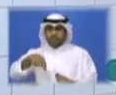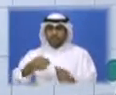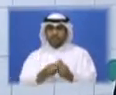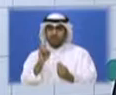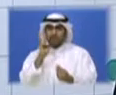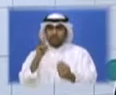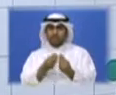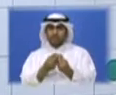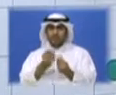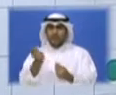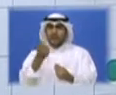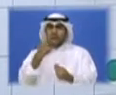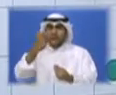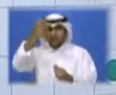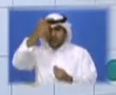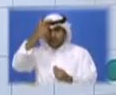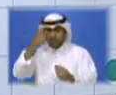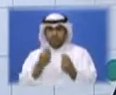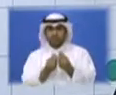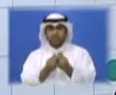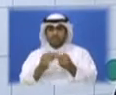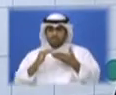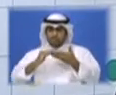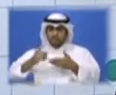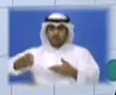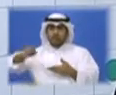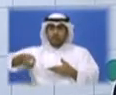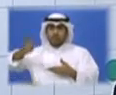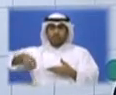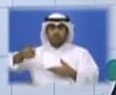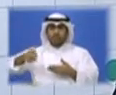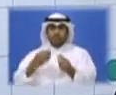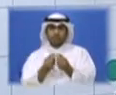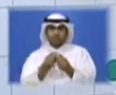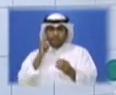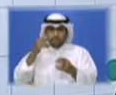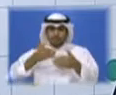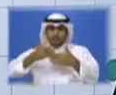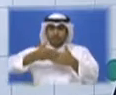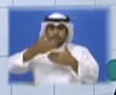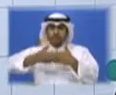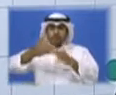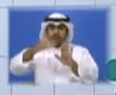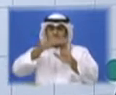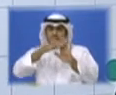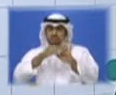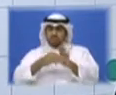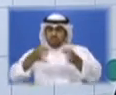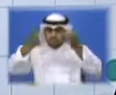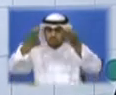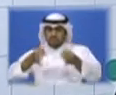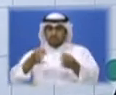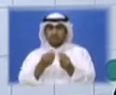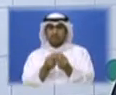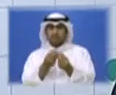يسمونه العلاج اليومي، فهذا مهم عندنا يكون الطفل يقدر يمر على مراحل متعددة في مكان واحد،